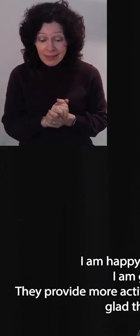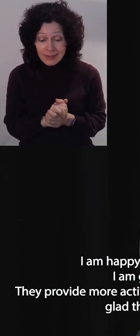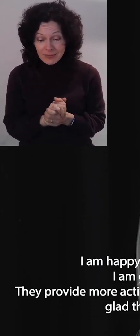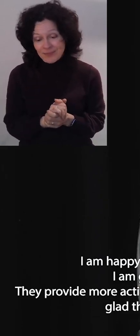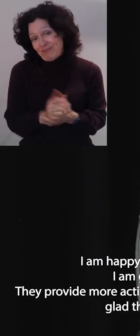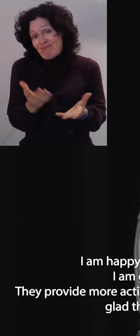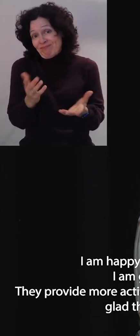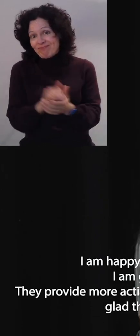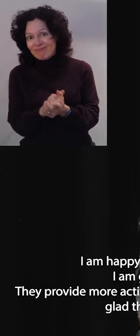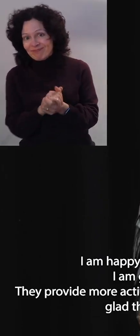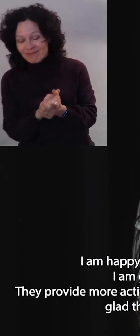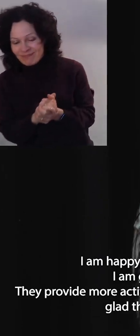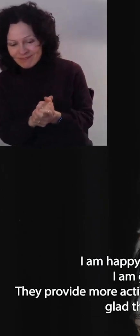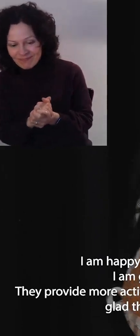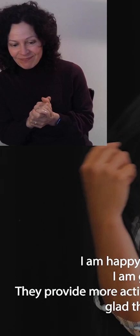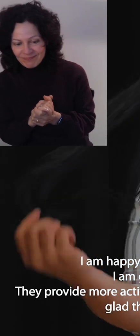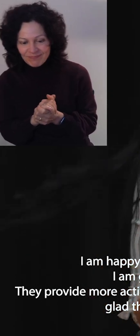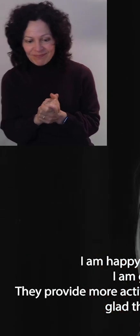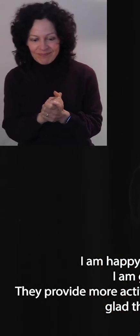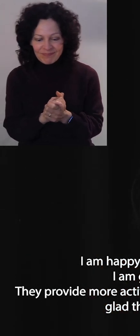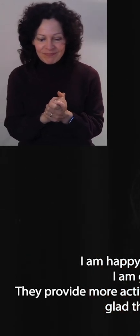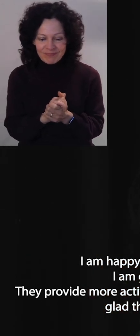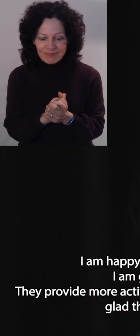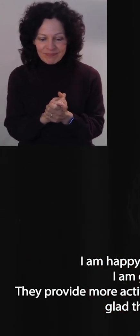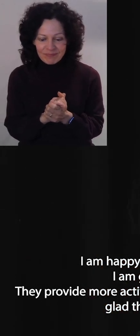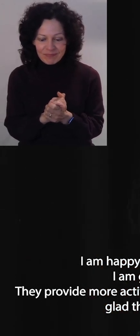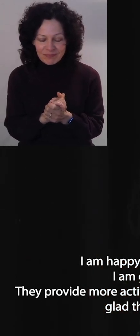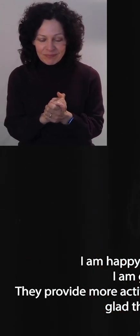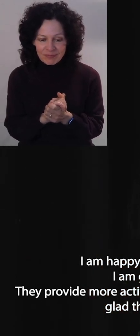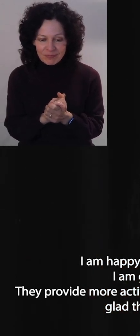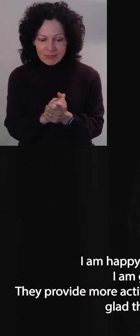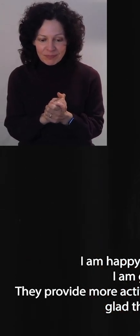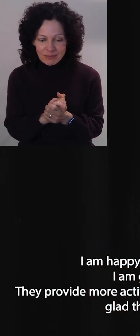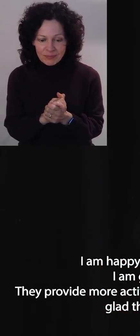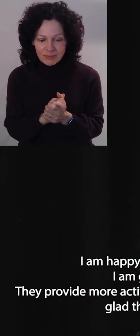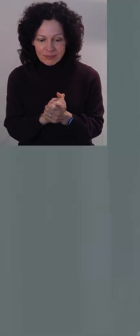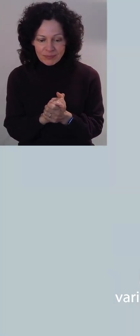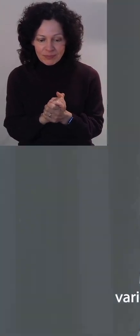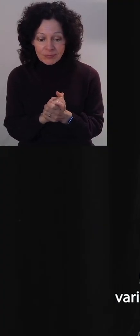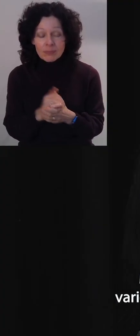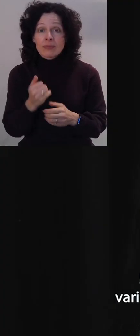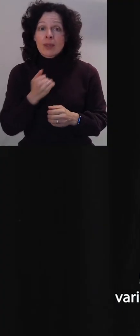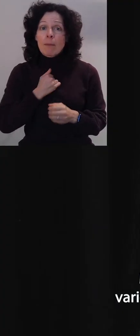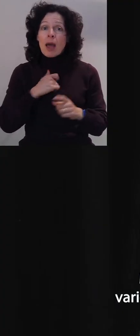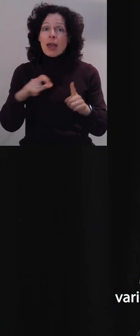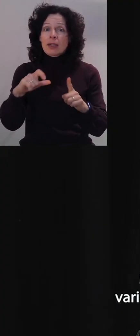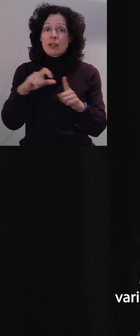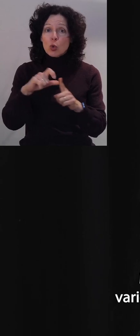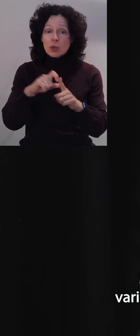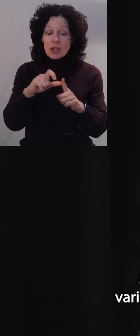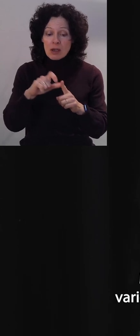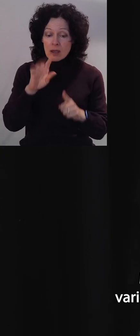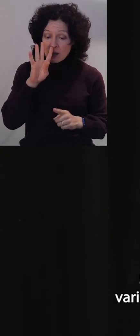jak to mám říct, jsem prostě ráda, že sem chodí. Učí se tady a dej jim to. A mojí dceře